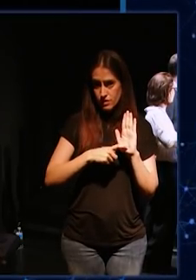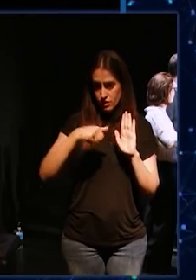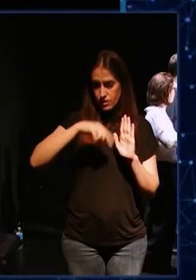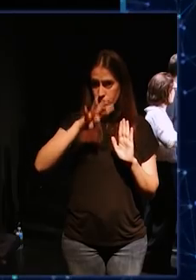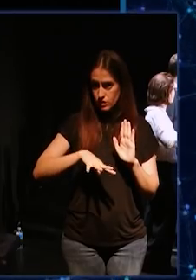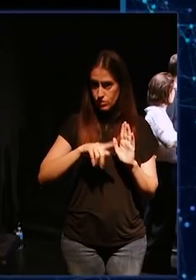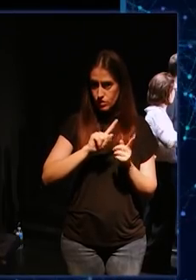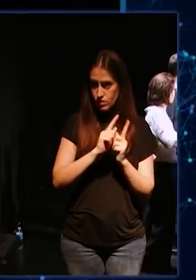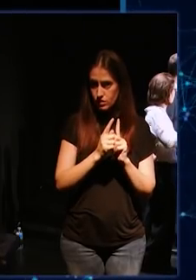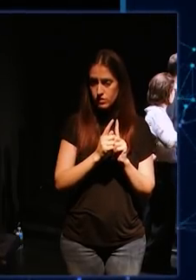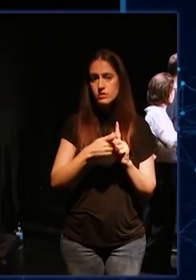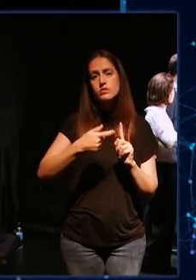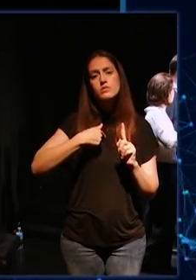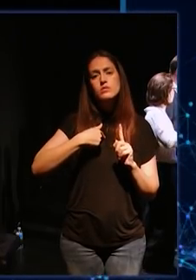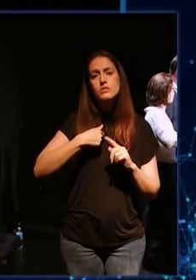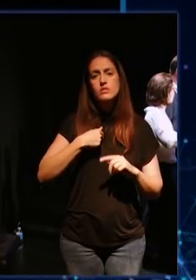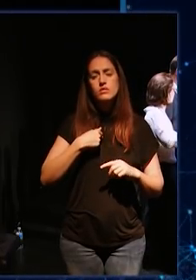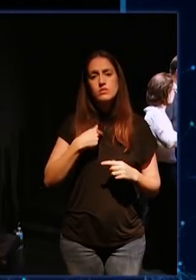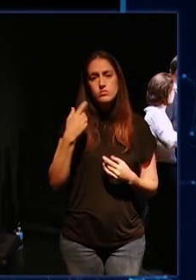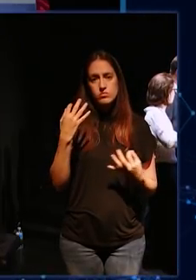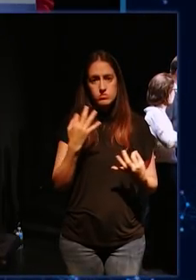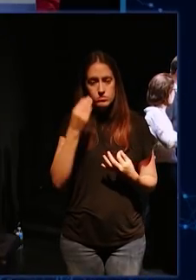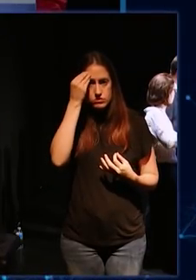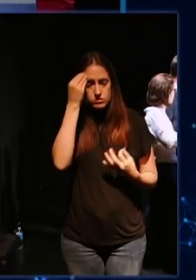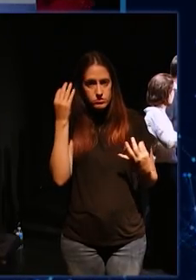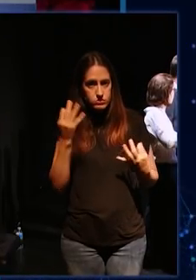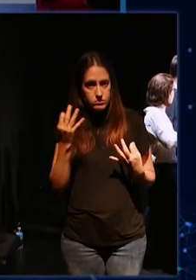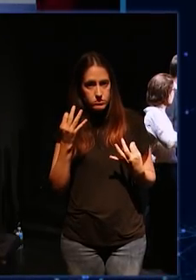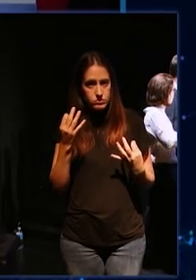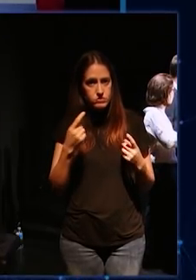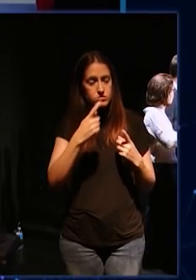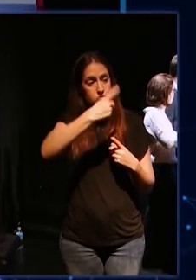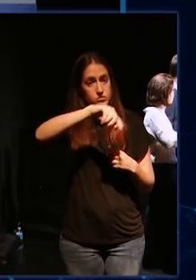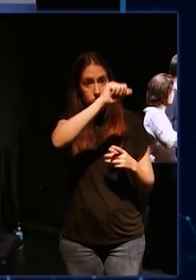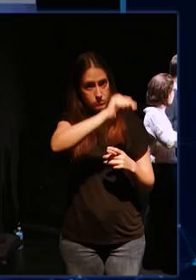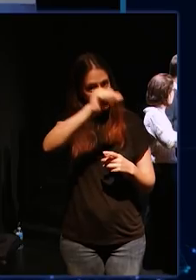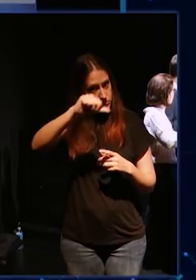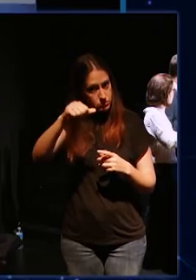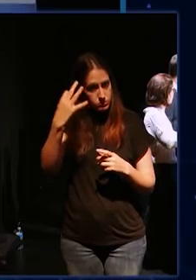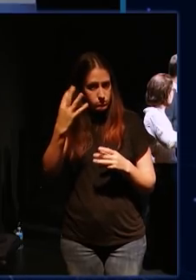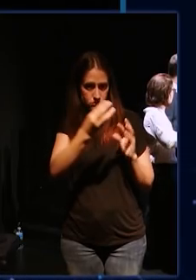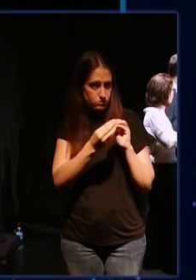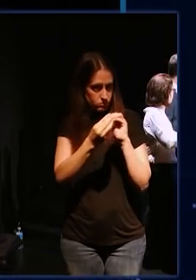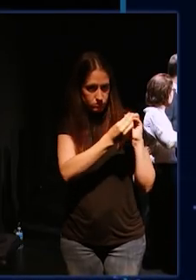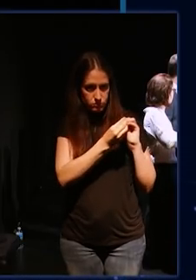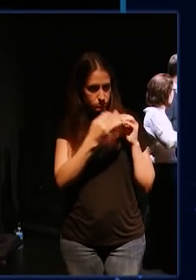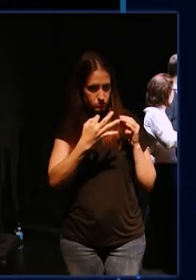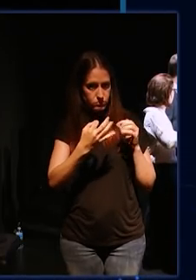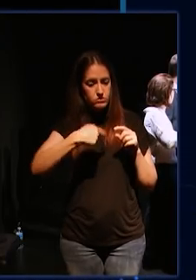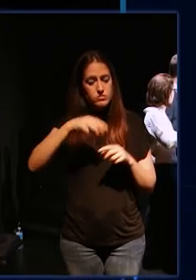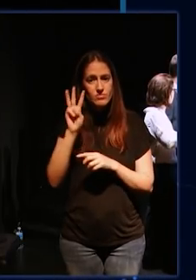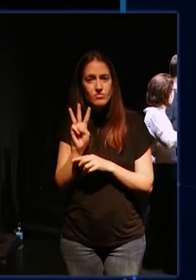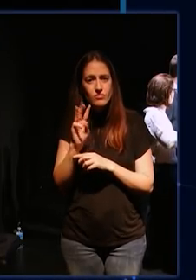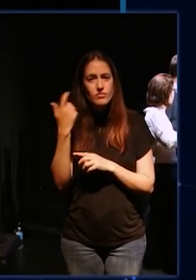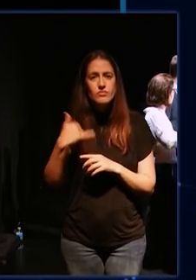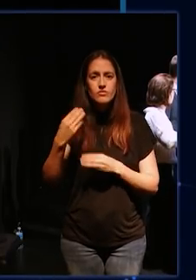Catalunya. Haurem de fer, i estic segur que escoltant el que dieu estarem tots d'acord, haurem de, Cardeu ja té